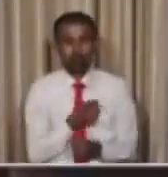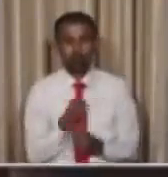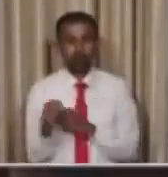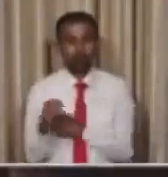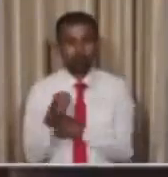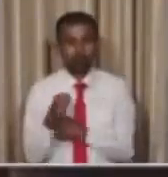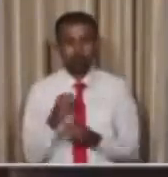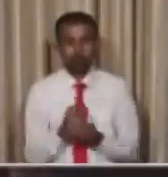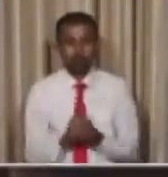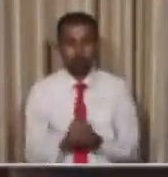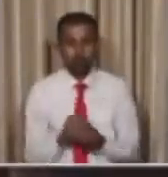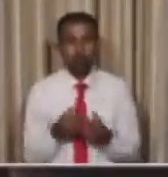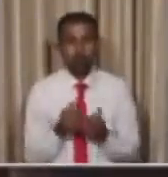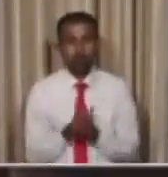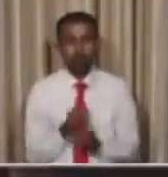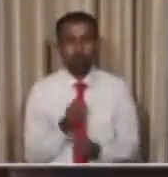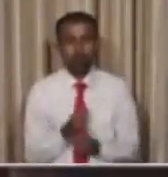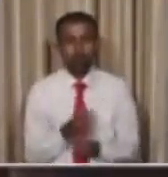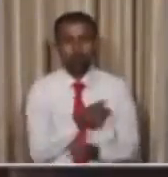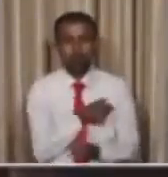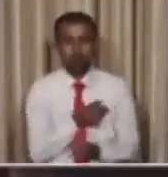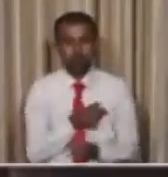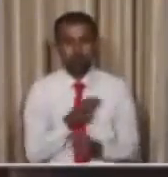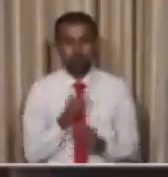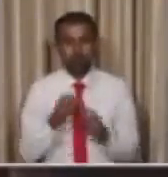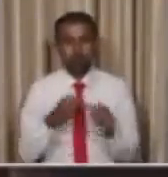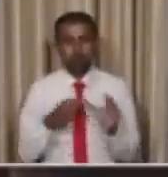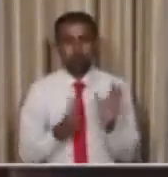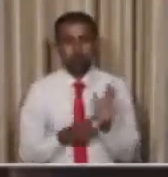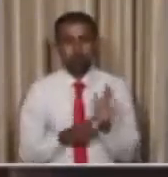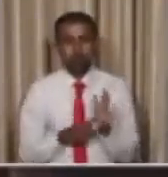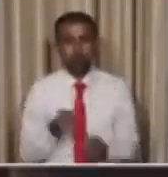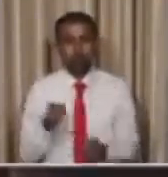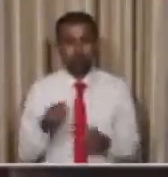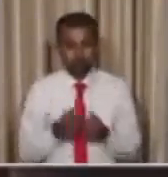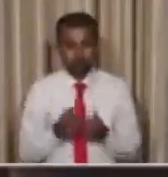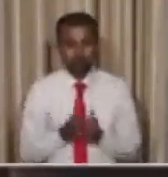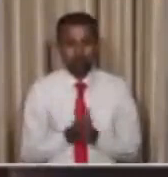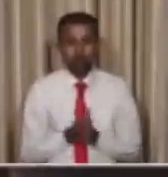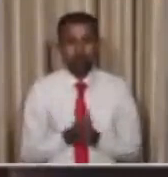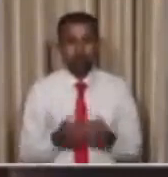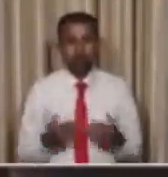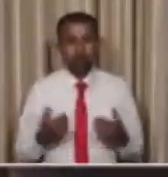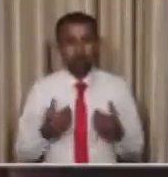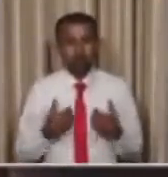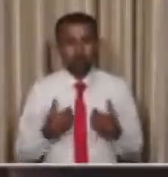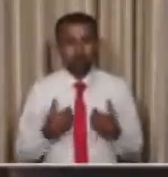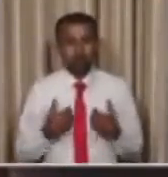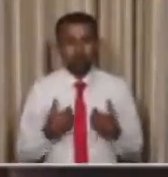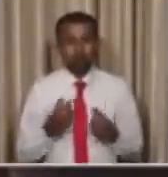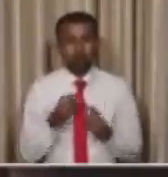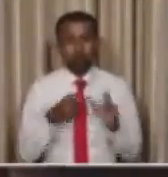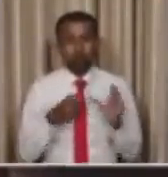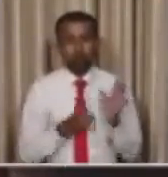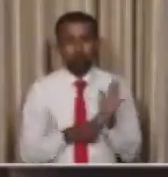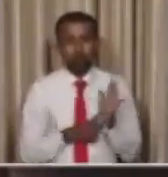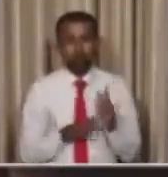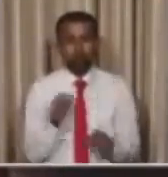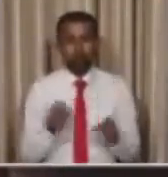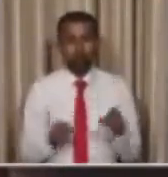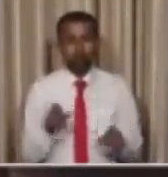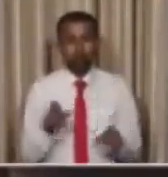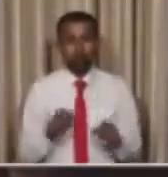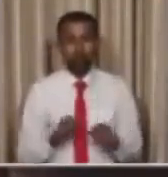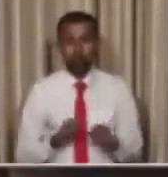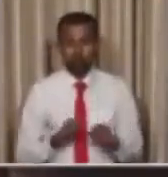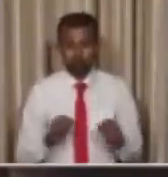හිටියත් ඒ හැම රාජ්‍ය නායකවරුම පලස්තීනයේ සඳහා වූ තමන්ගේ කැපවීම, ඒ පලස්තීනයේ ජනතාවගේ